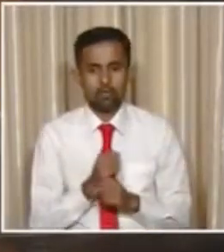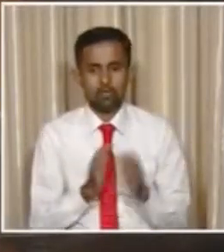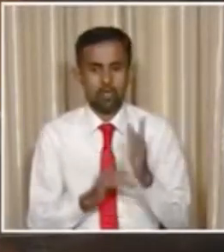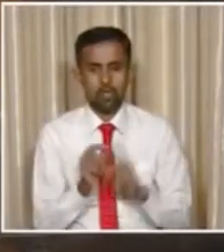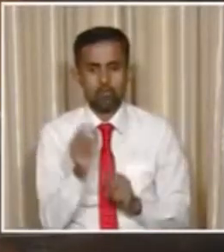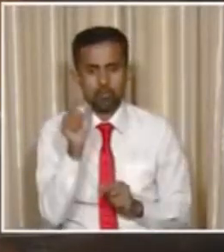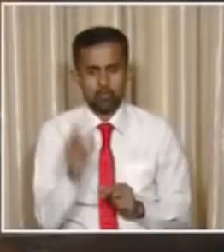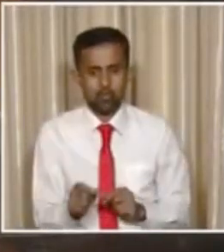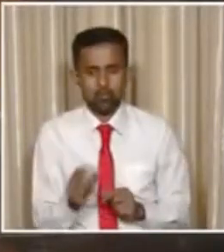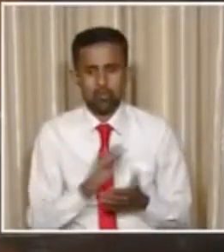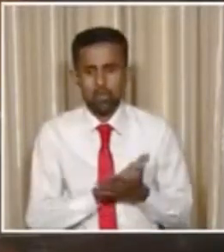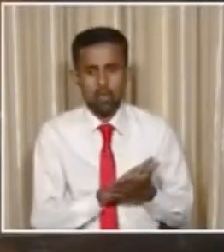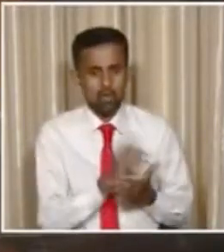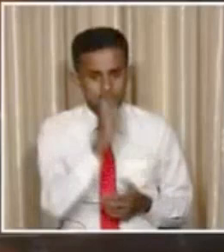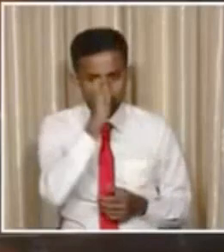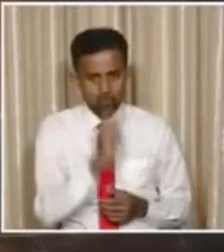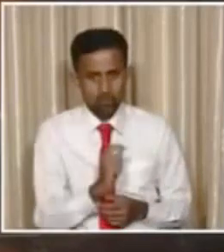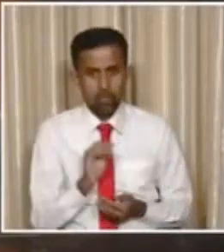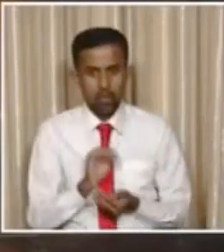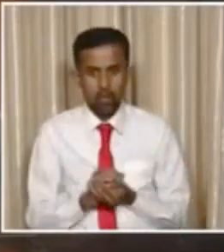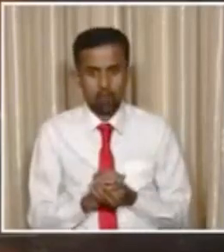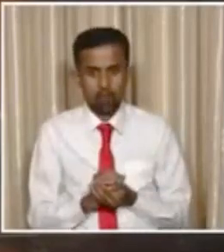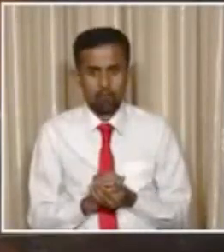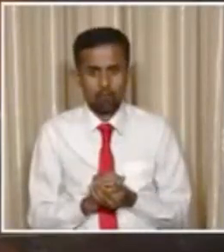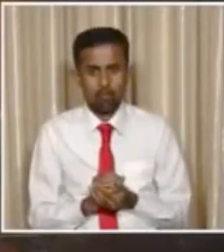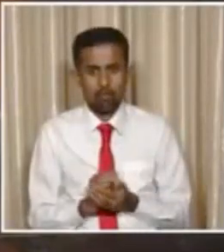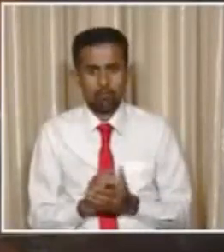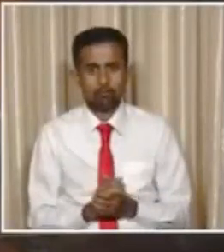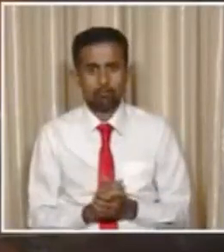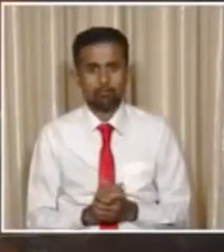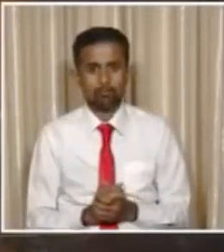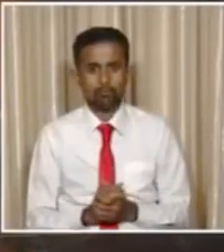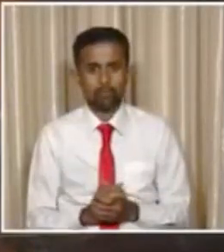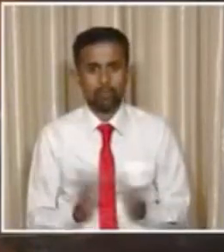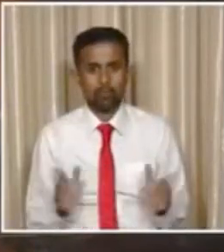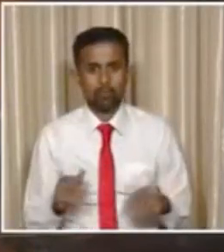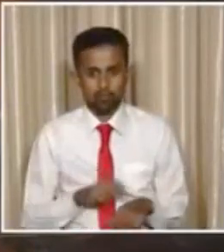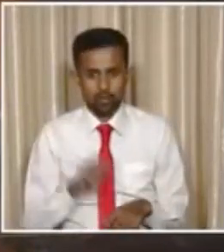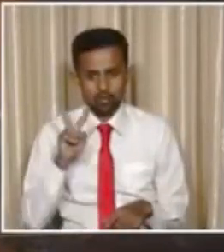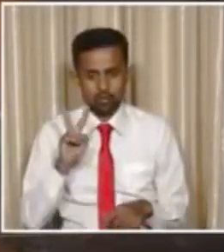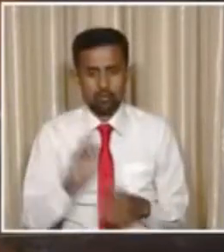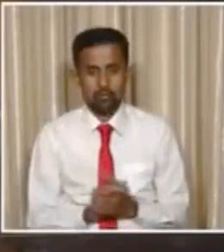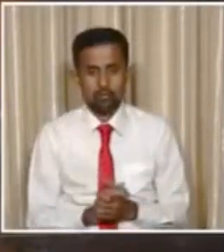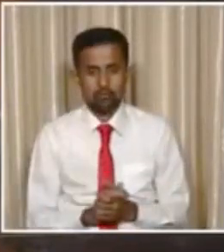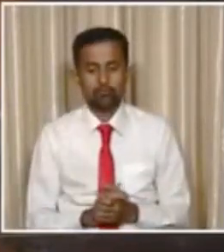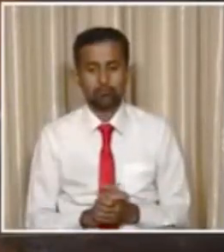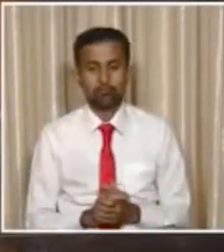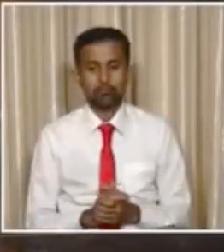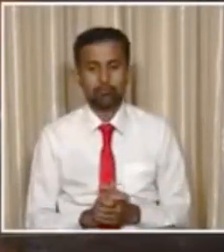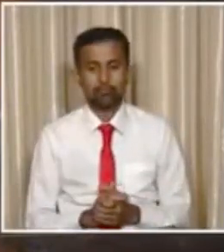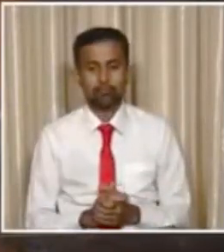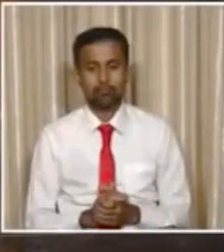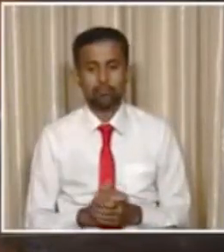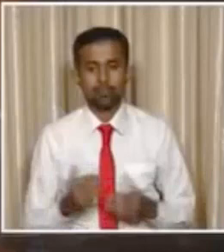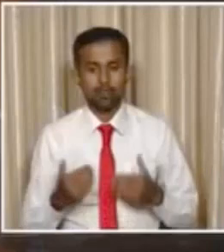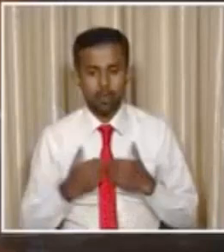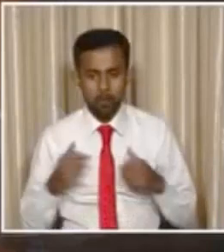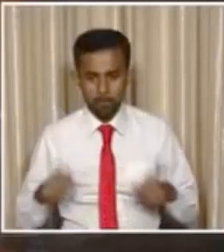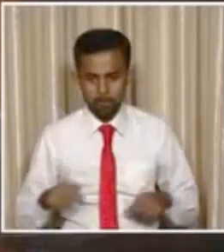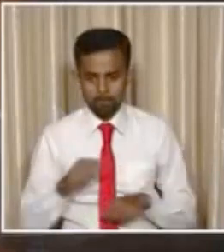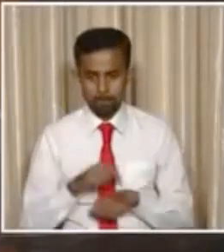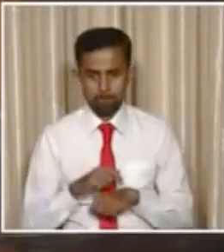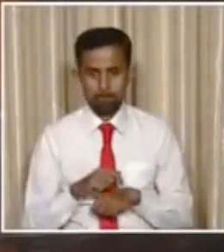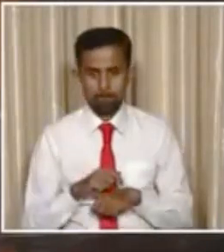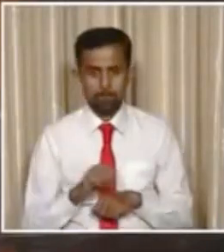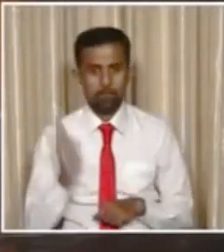අමාත්‍යතුමනේ මං හිතන්නේ ගරු හරින් ෆර්නැන්ඩෝ අමාත්‍යතුමත් හිටියා මං හිතන්නේ ඔබතුමාට යන්න නැත්තේ ඔබතුමාට තව විනාඩි දෙකක් අවසන් කරනවා මම මේ අවස්ථාවේදී